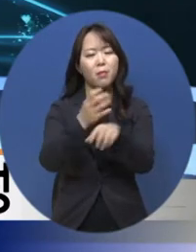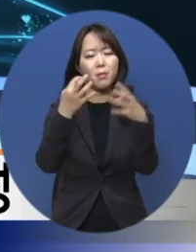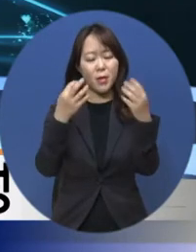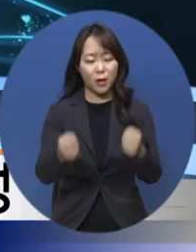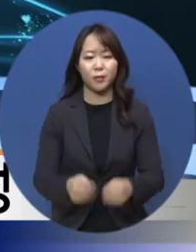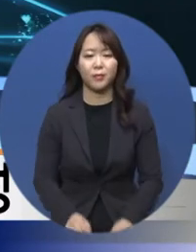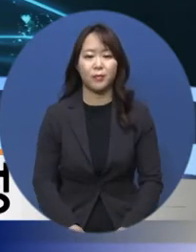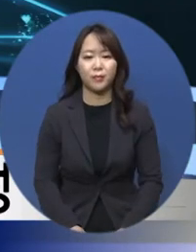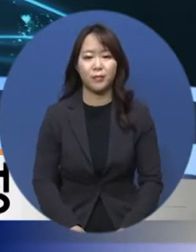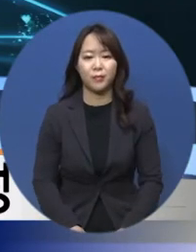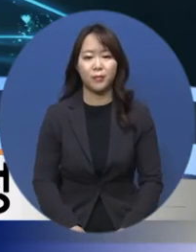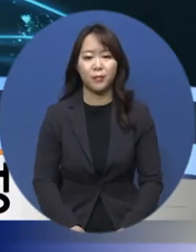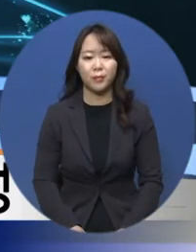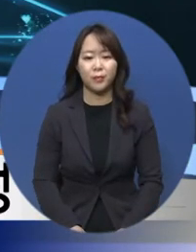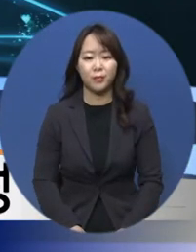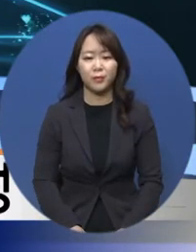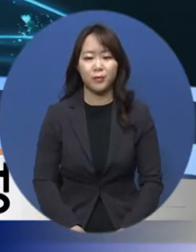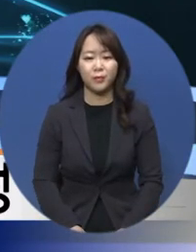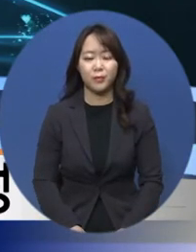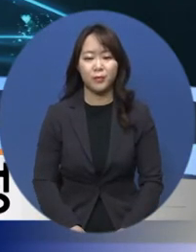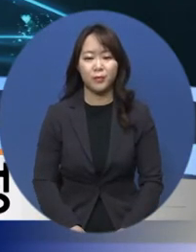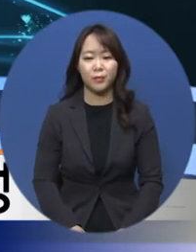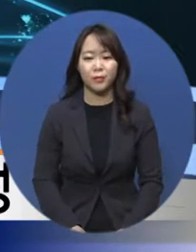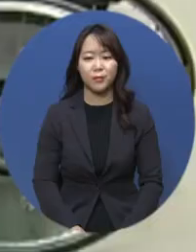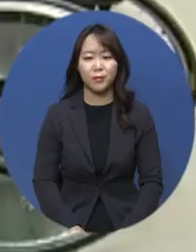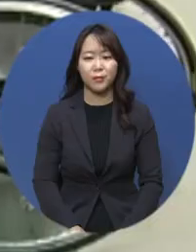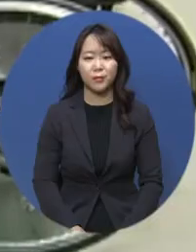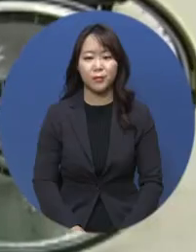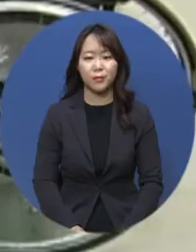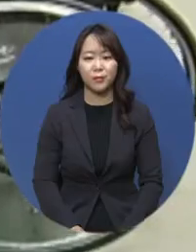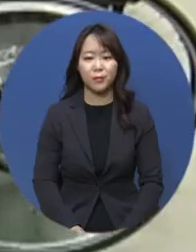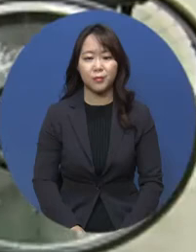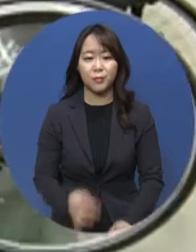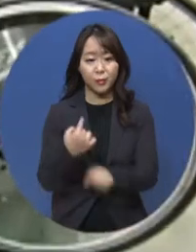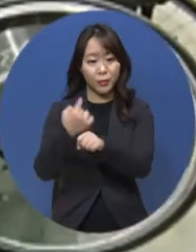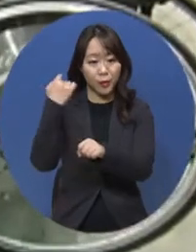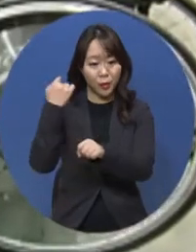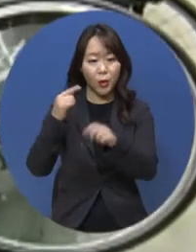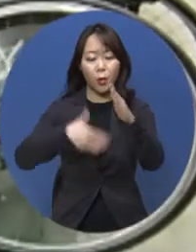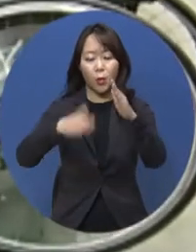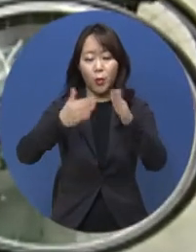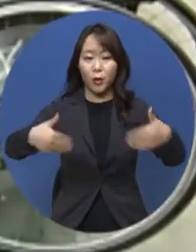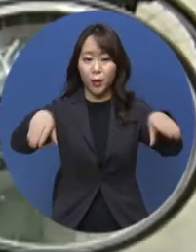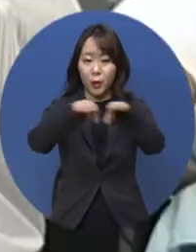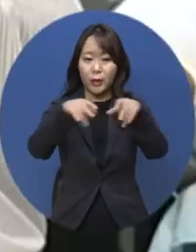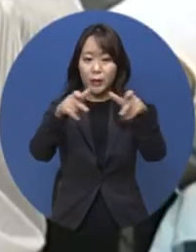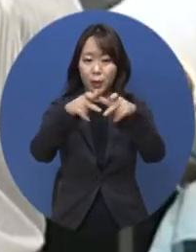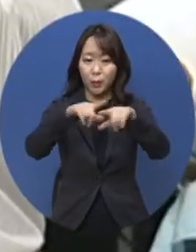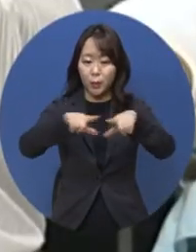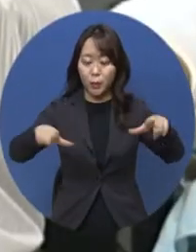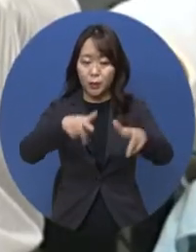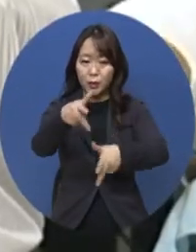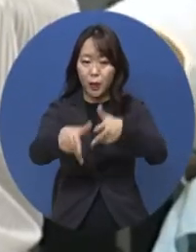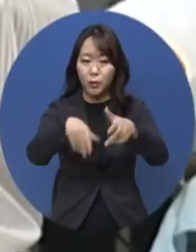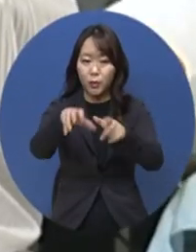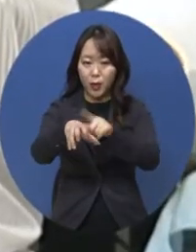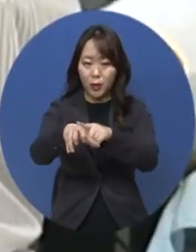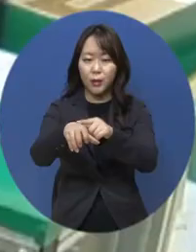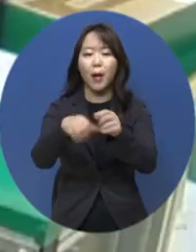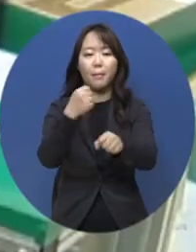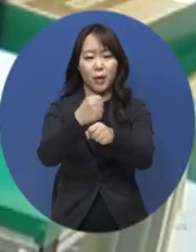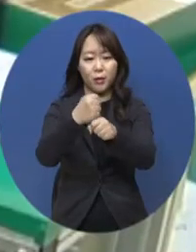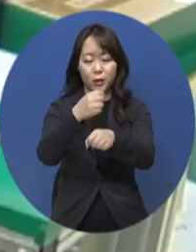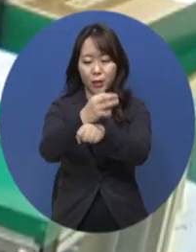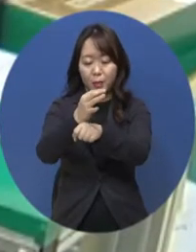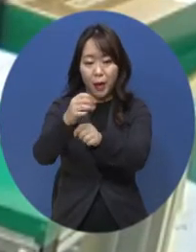나타났습니다 보도에 박성용 기자 입니다 지난해 공공기관의 장애인 표준 사업장 생 산 품 구매액이